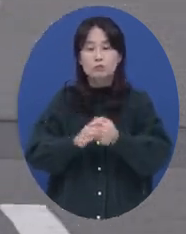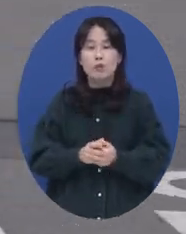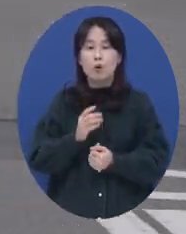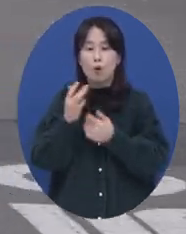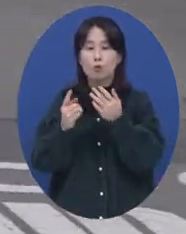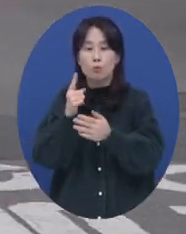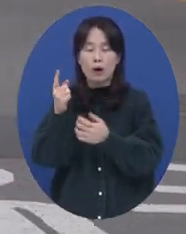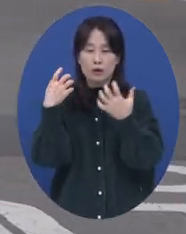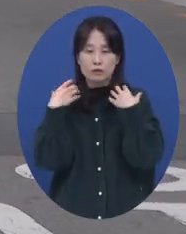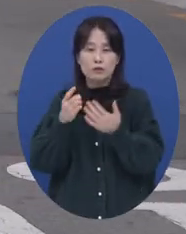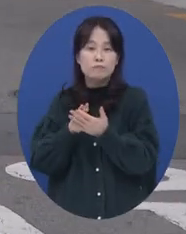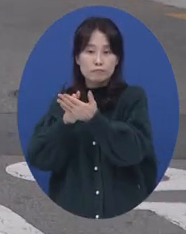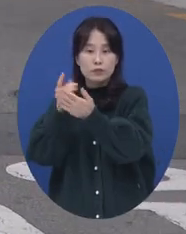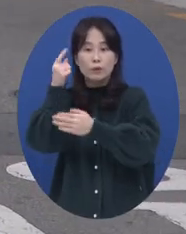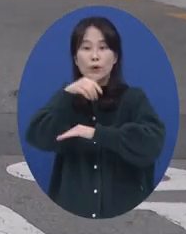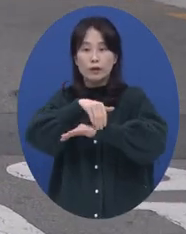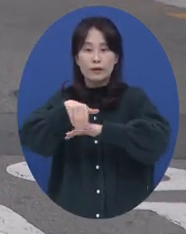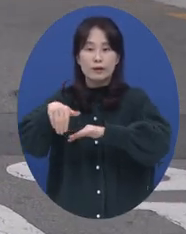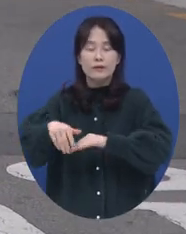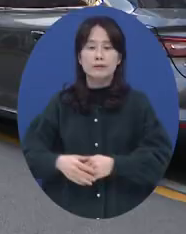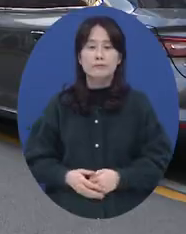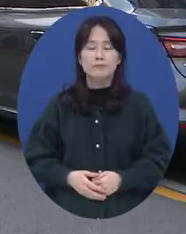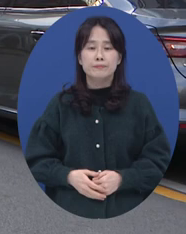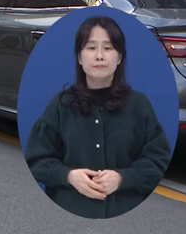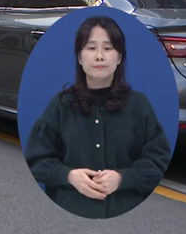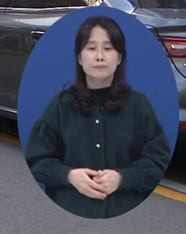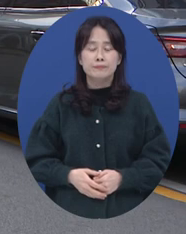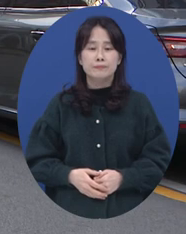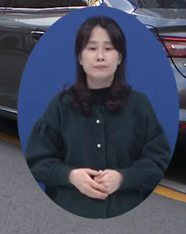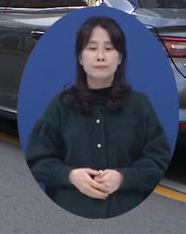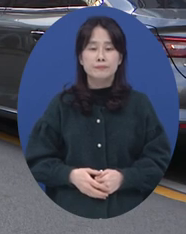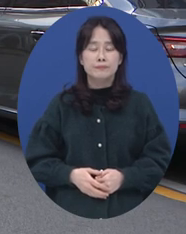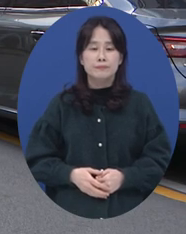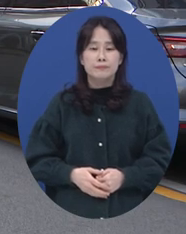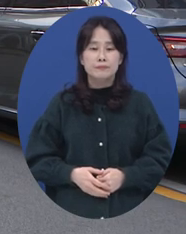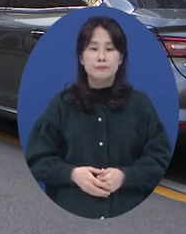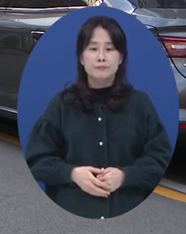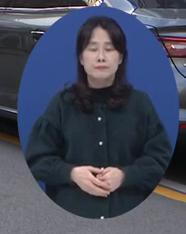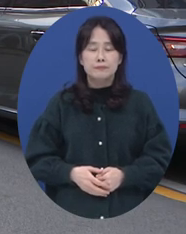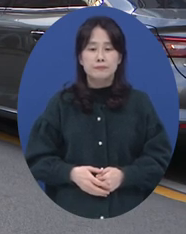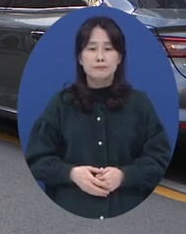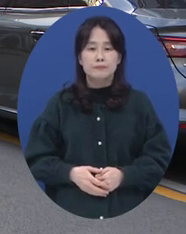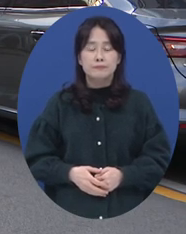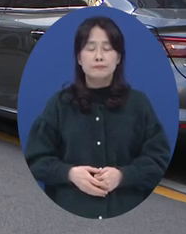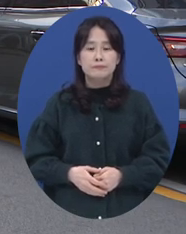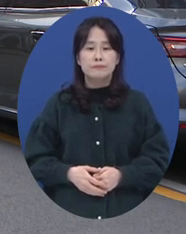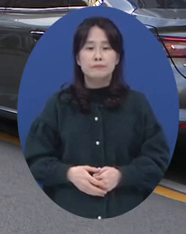기준 수립을 소방청에 건의할 방침입니다. 경기지TV 구영슬입니다.